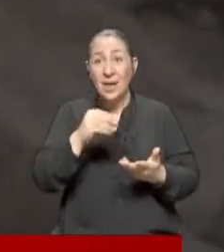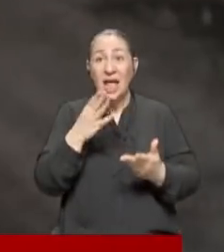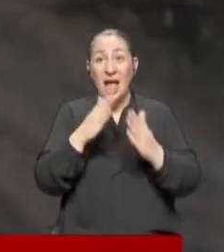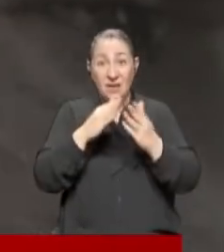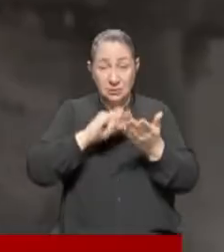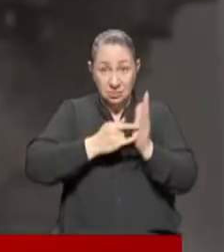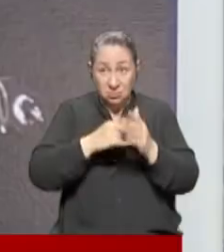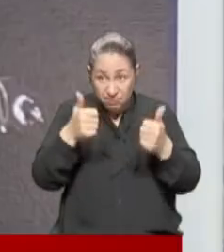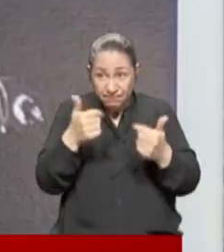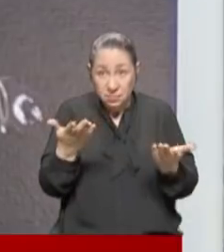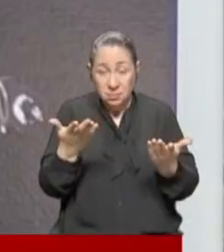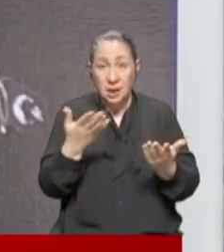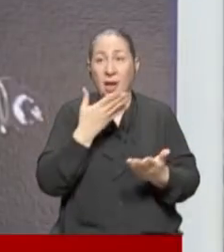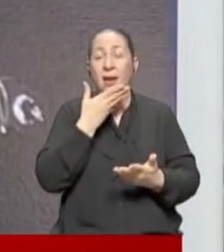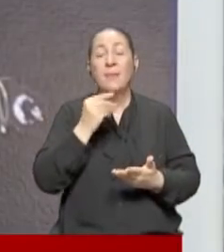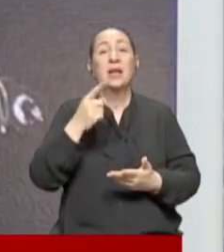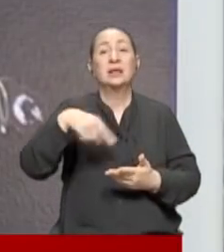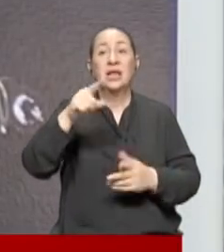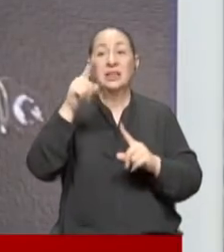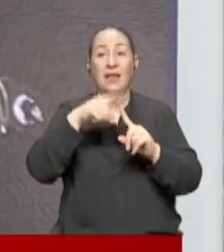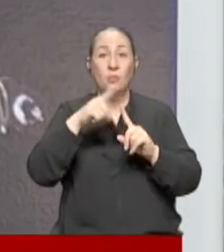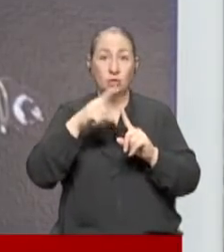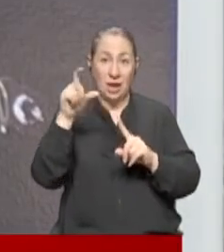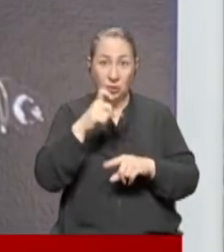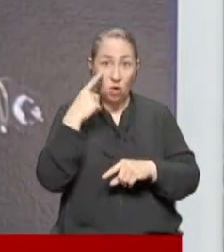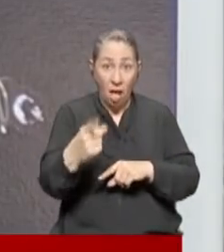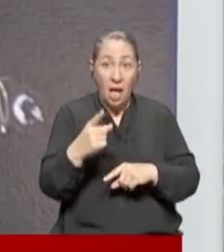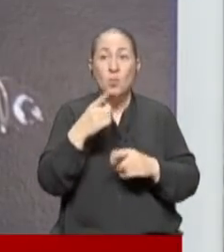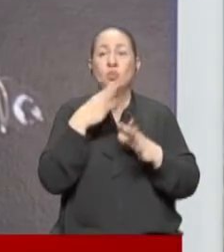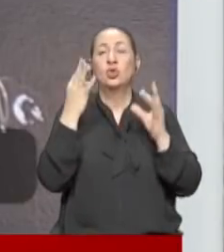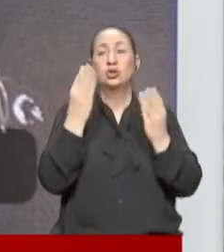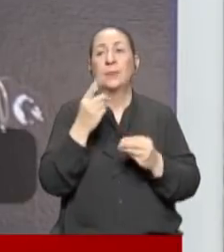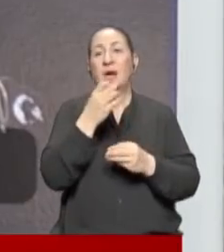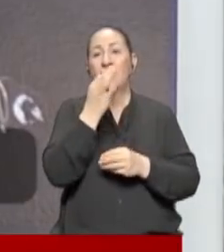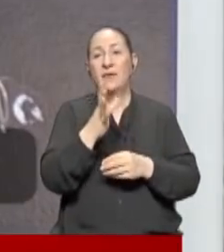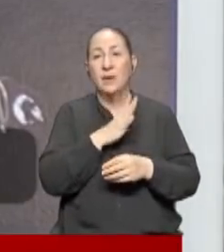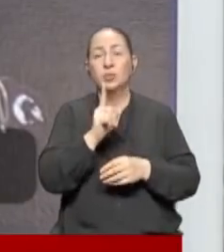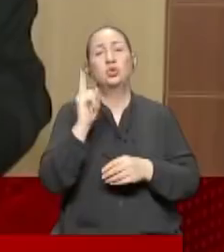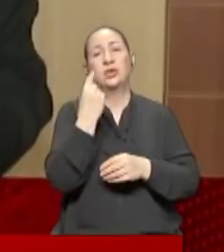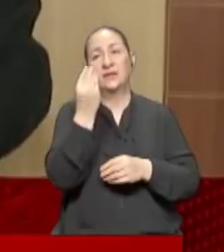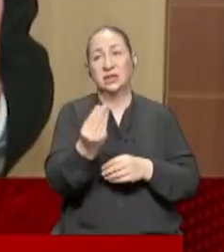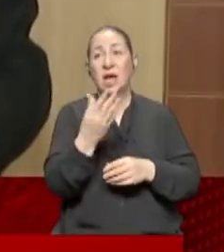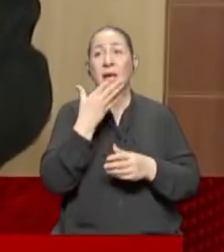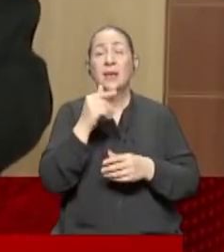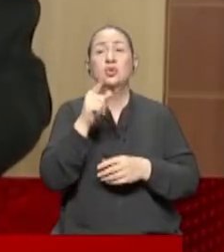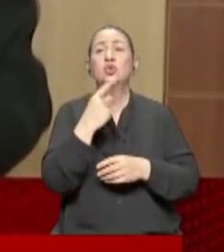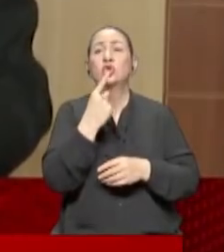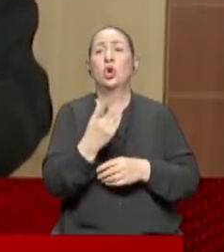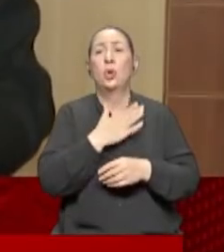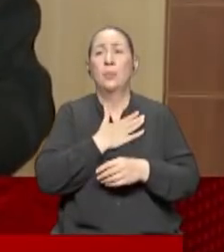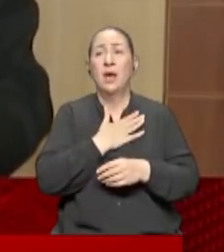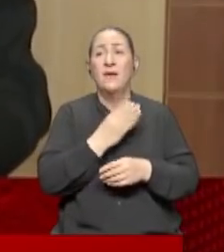evini geçindirebilir mi? Emeklilerimizi Temmuz'da mutlu edecek bir haber. Emekliye şunu